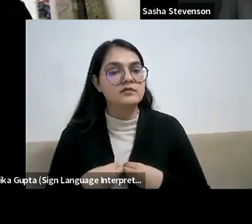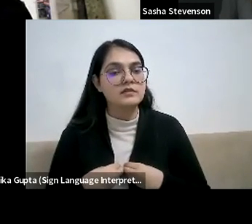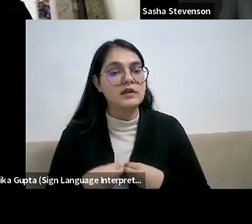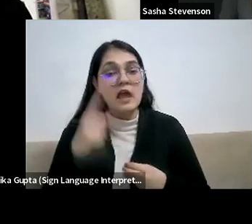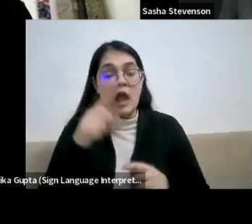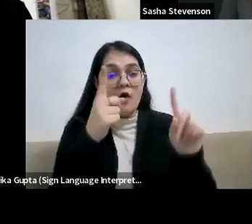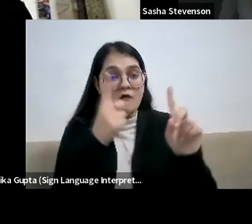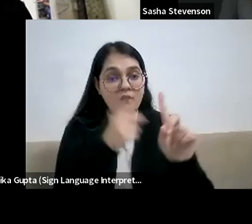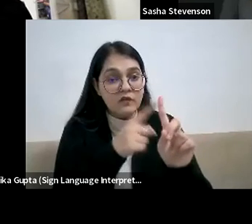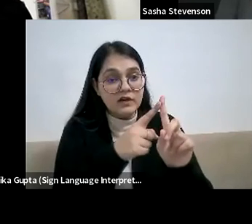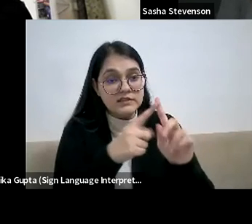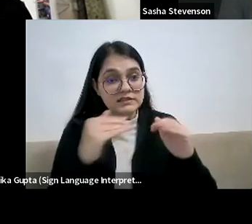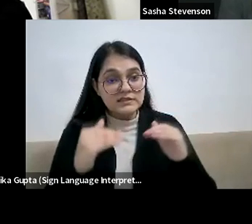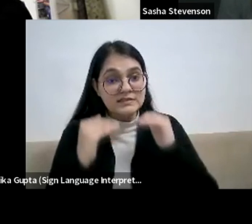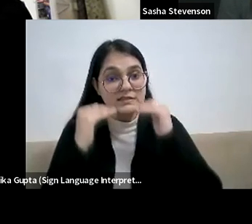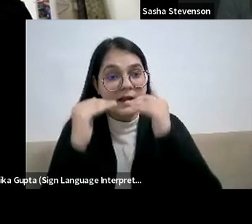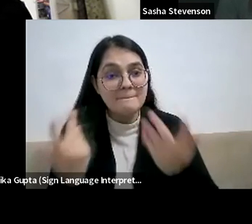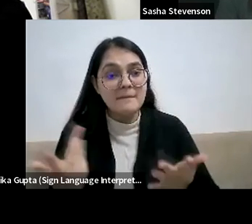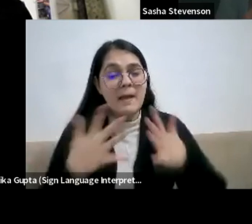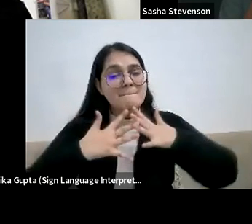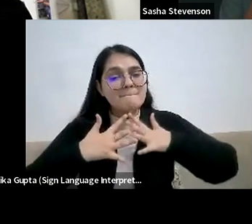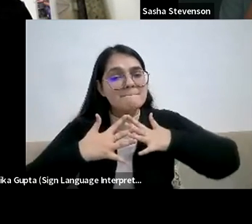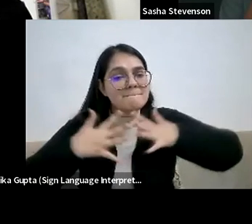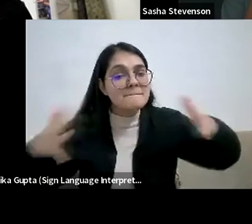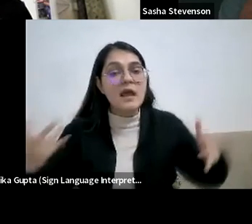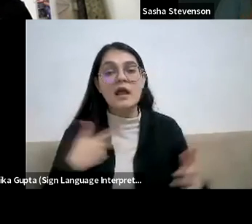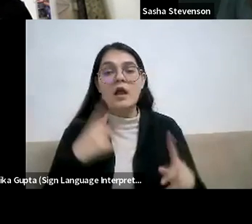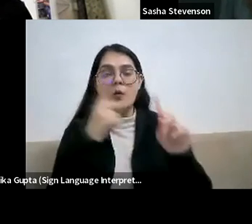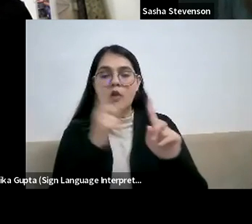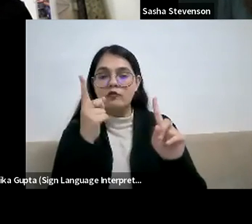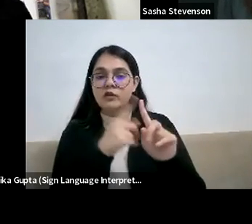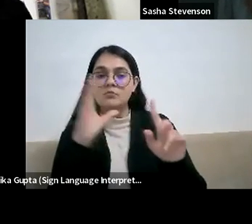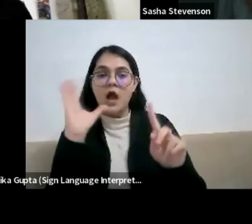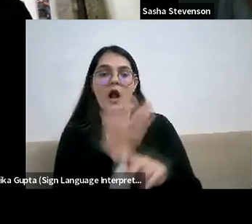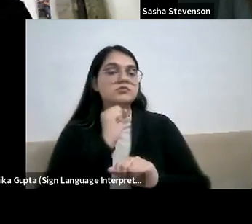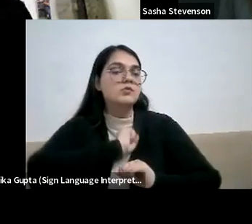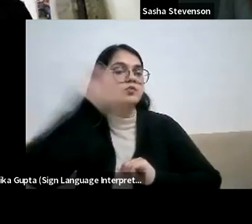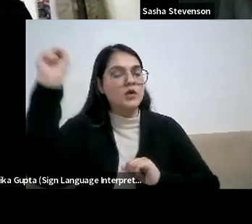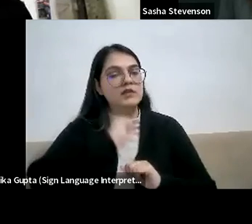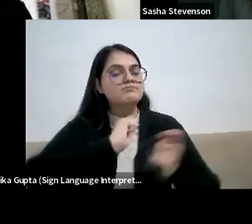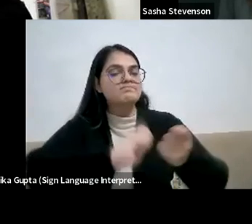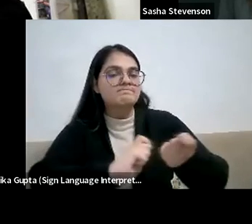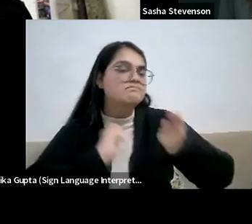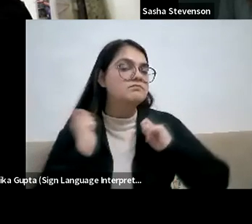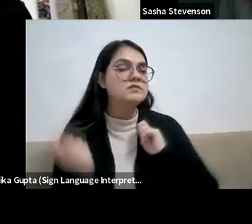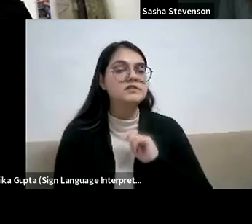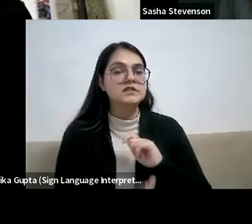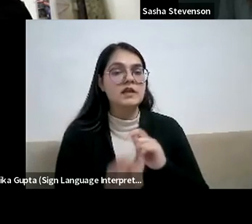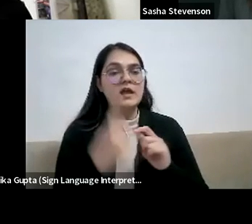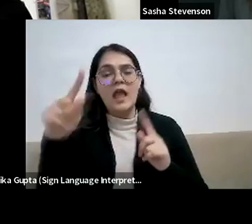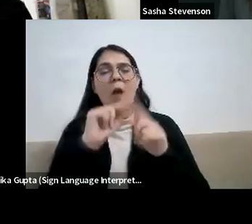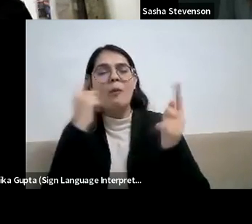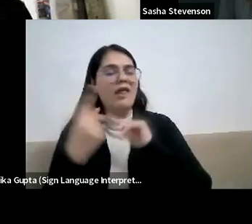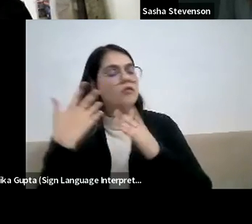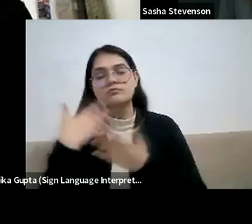पहला एक बहुत बड़ा कल्चरल रिवोल्यूशन करना पड़ेगा. ये पॉलिटिकल रिवोल्यूशन बाद में